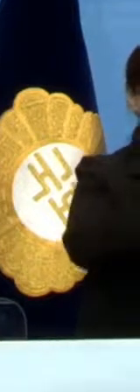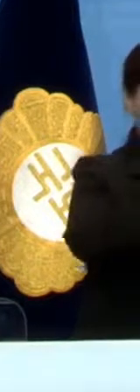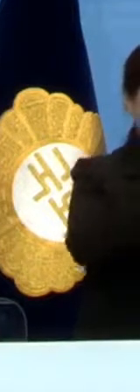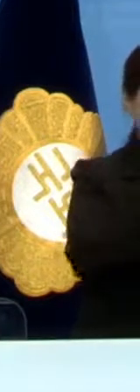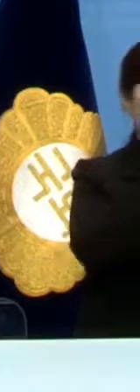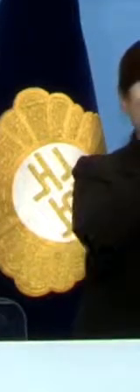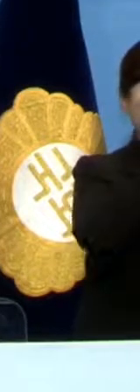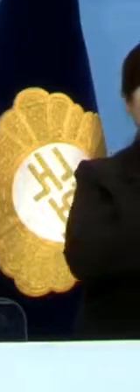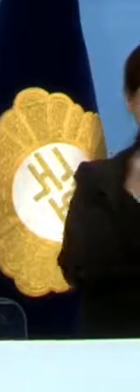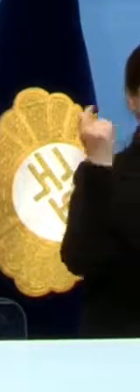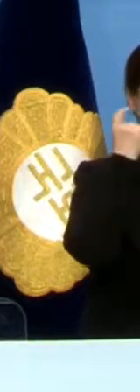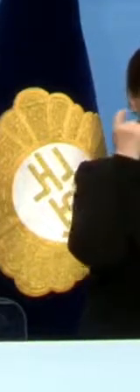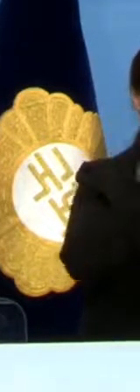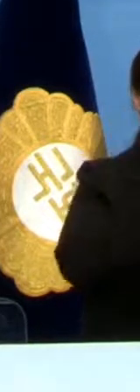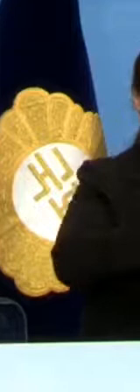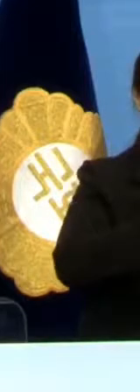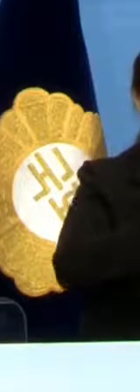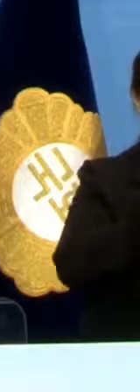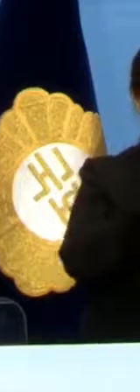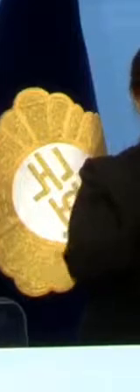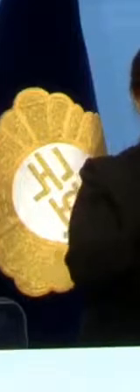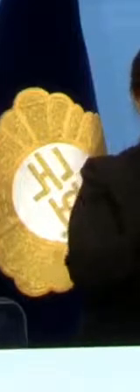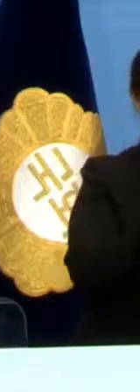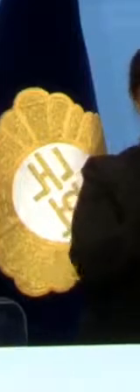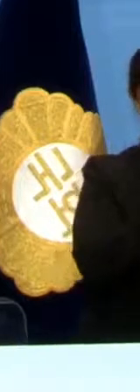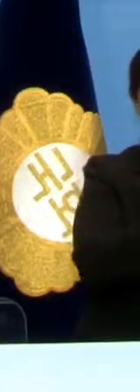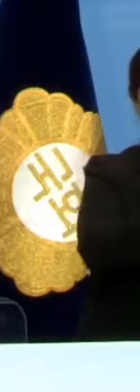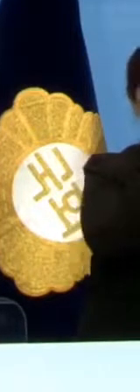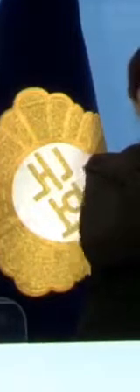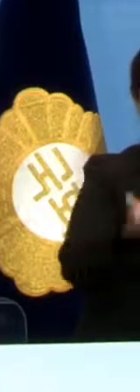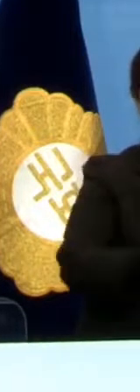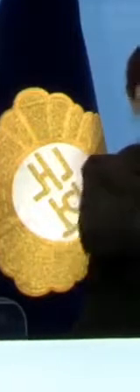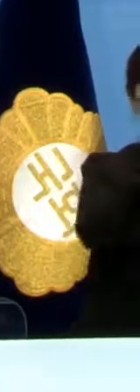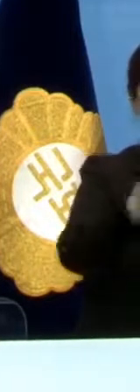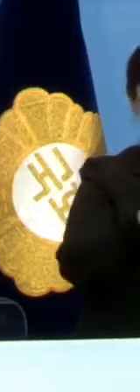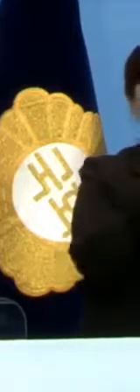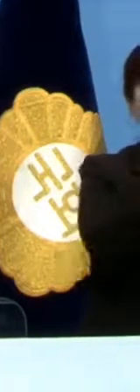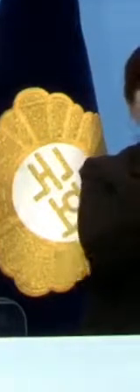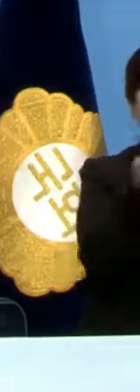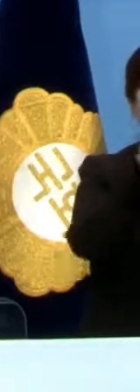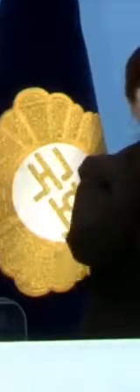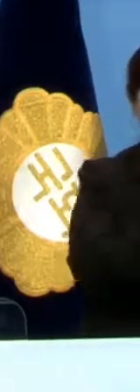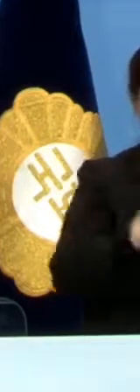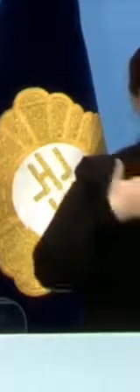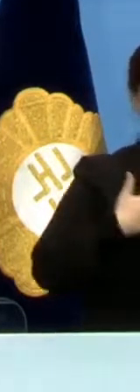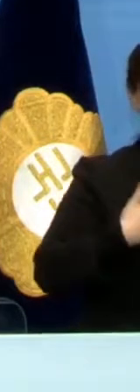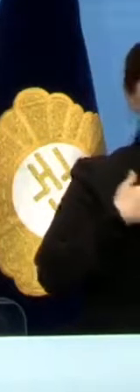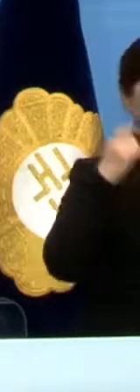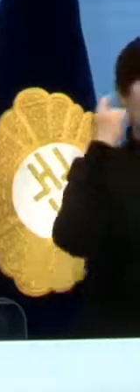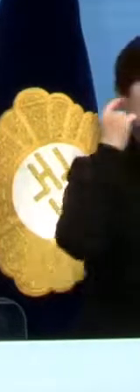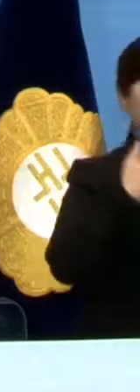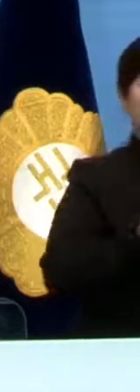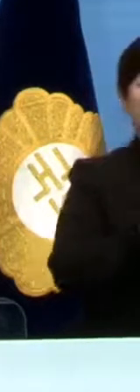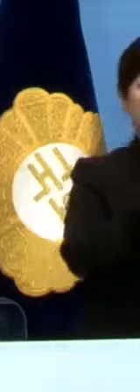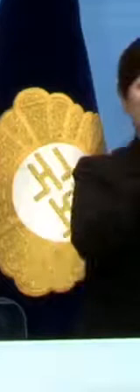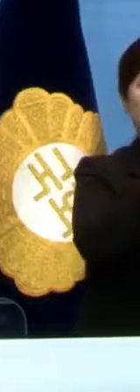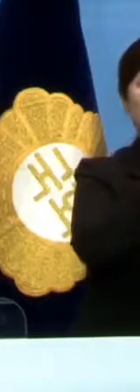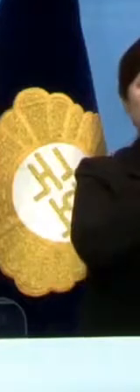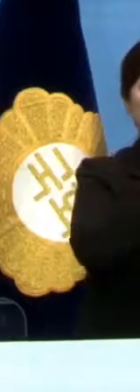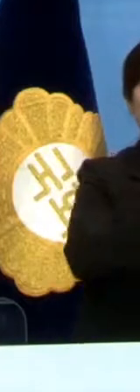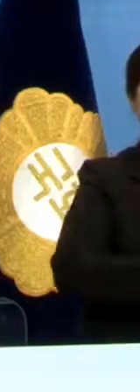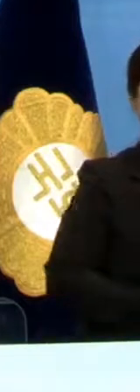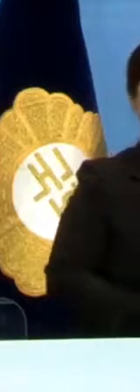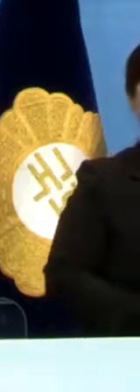많이들 힘들어하신다고 들었습니다. 이에 오늘 부산 시민 여러분께 작지만 반가운 소식 하나